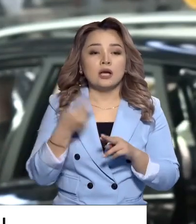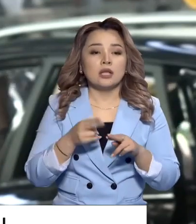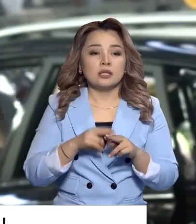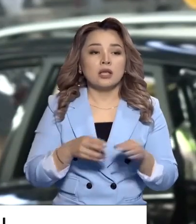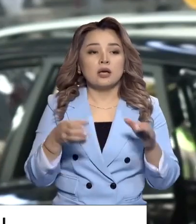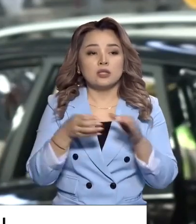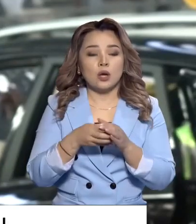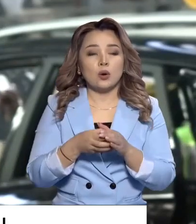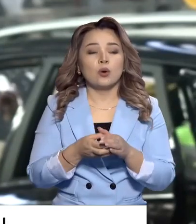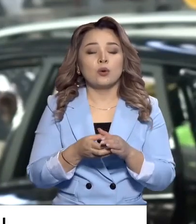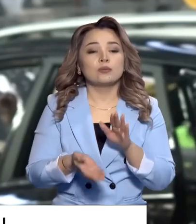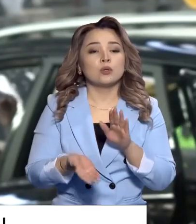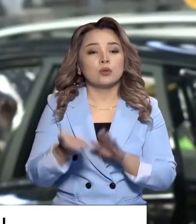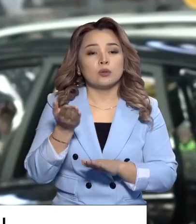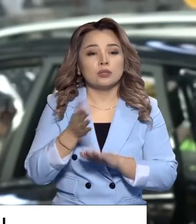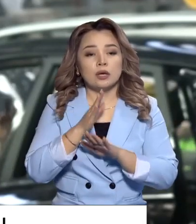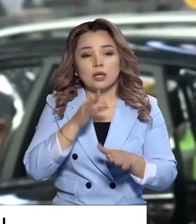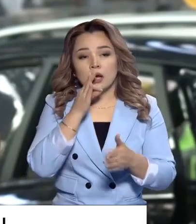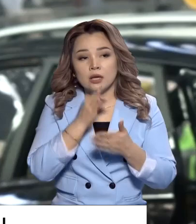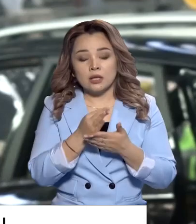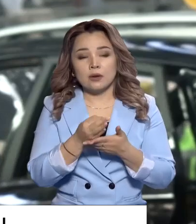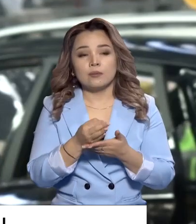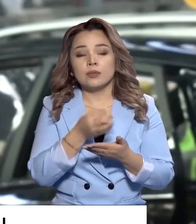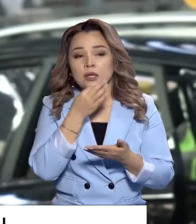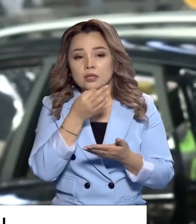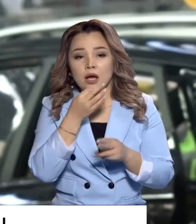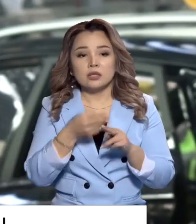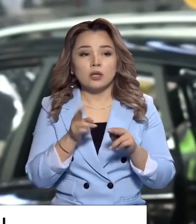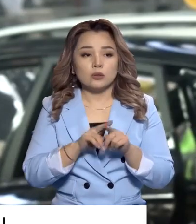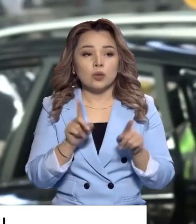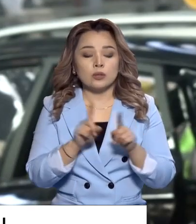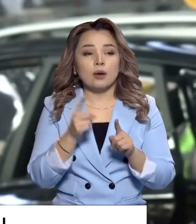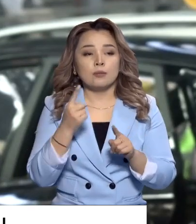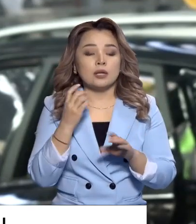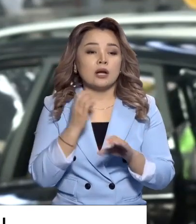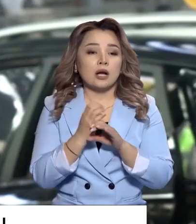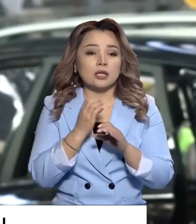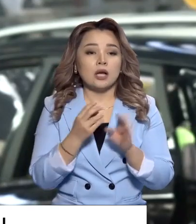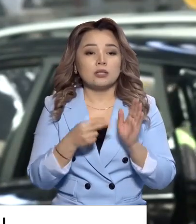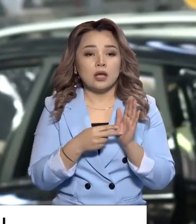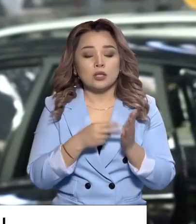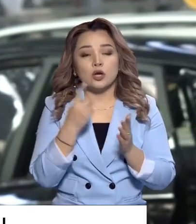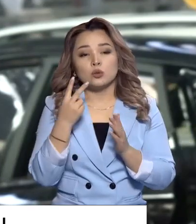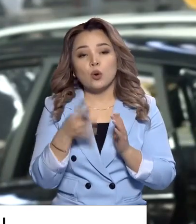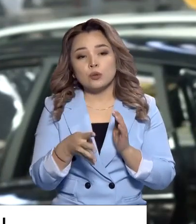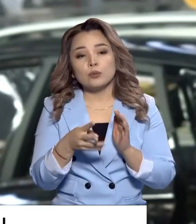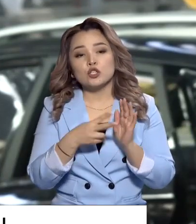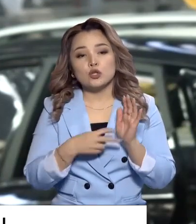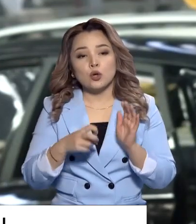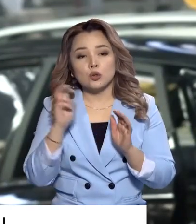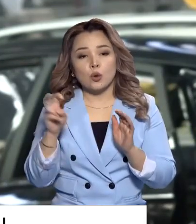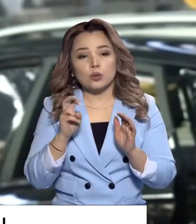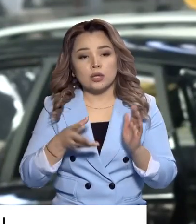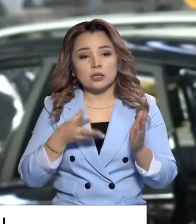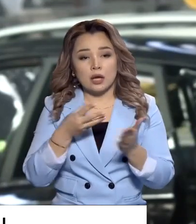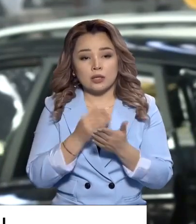логистика. Көтерілмей тұрған кезге дейін логистиканы бір контейнер үшін 4700 доллар төлейтіміз.